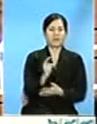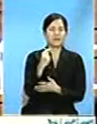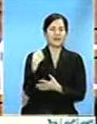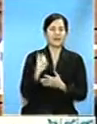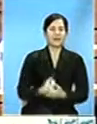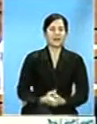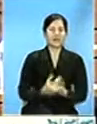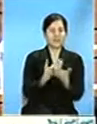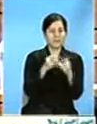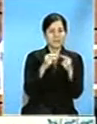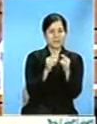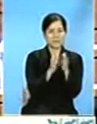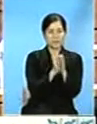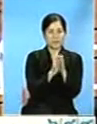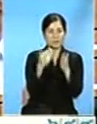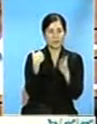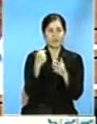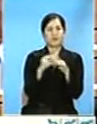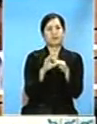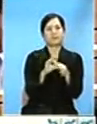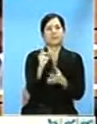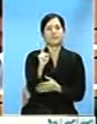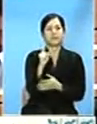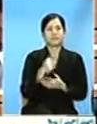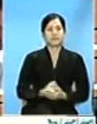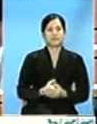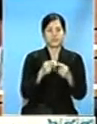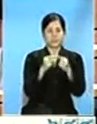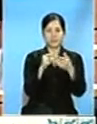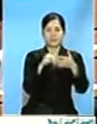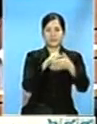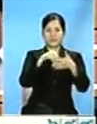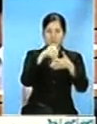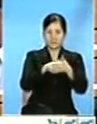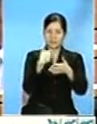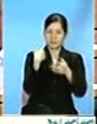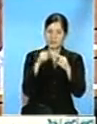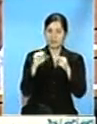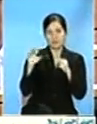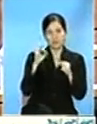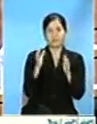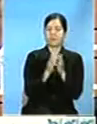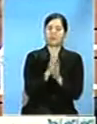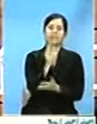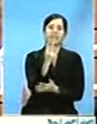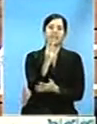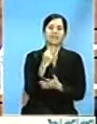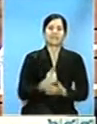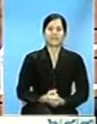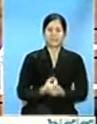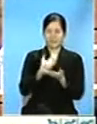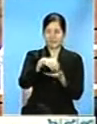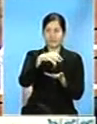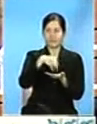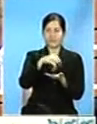การแฝงมาในรูปของการสรรหาผมอันนี้ต้องเรียนนิดนึงนะครับพี่เราอ